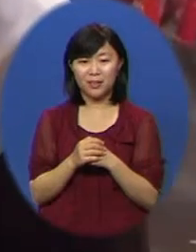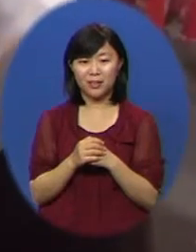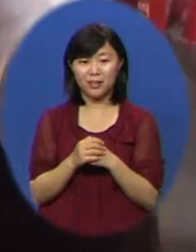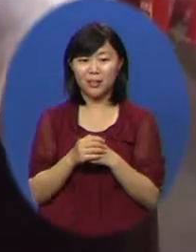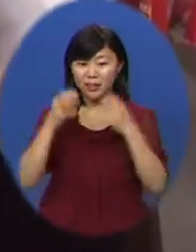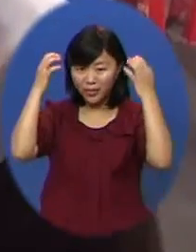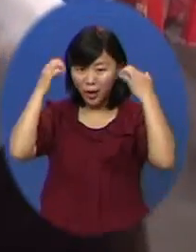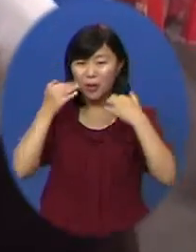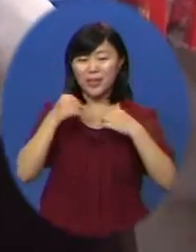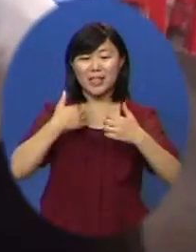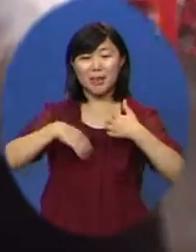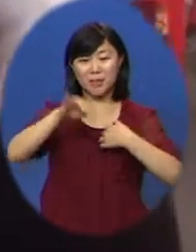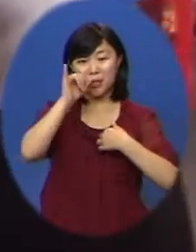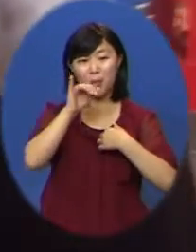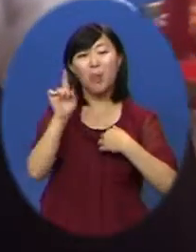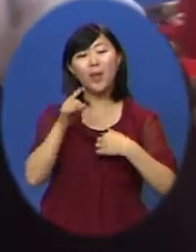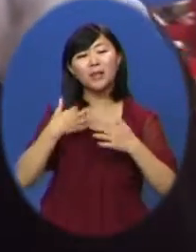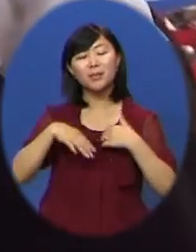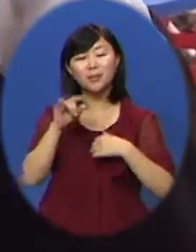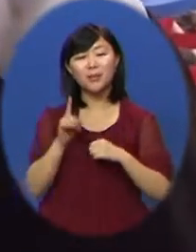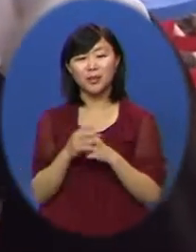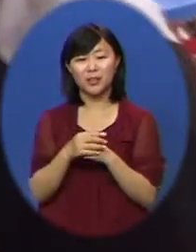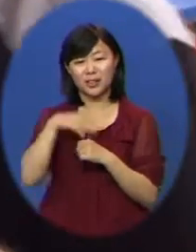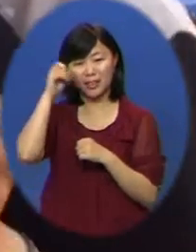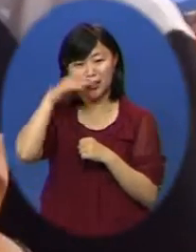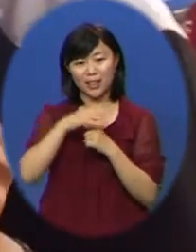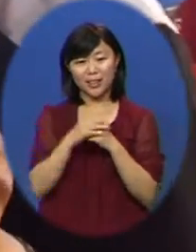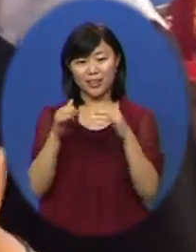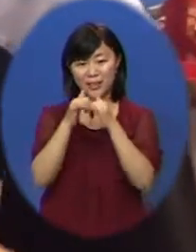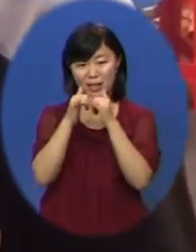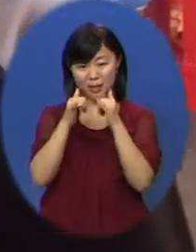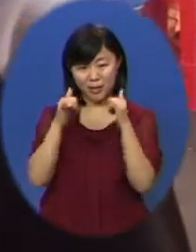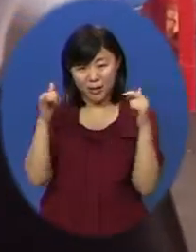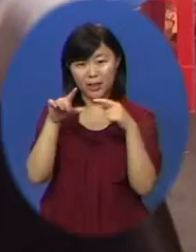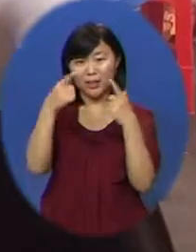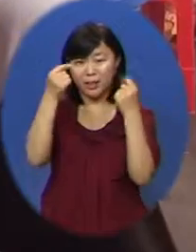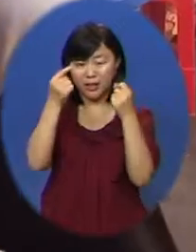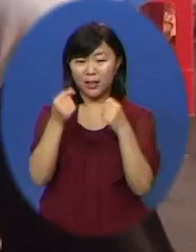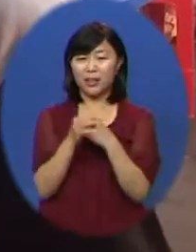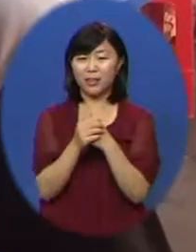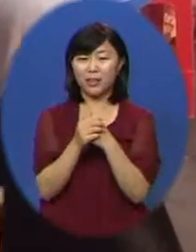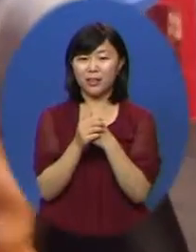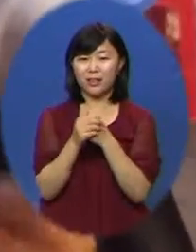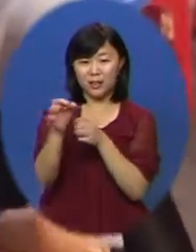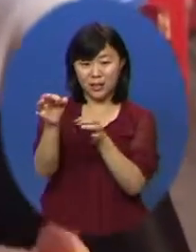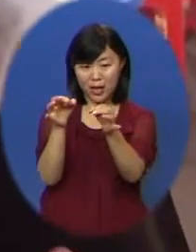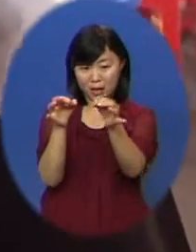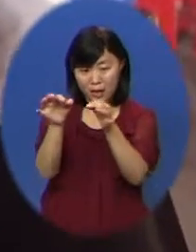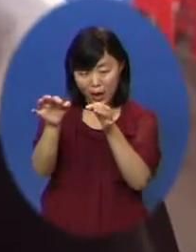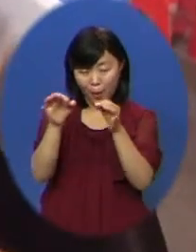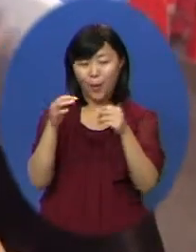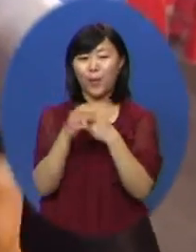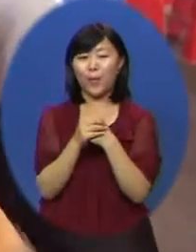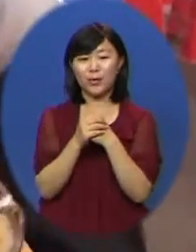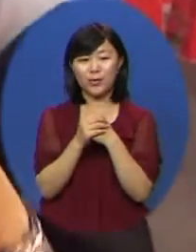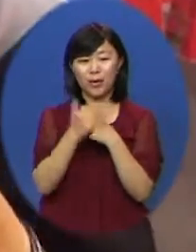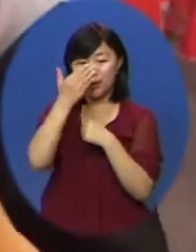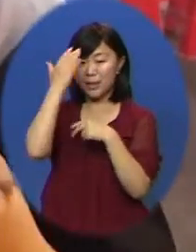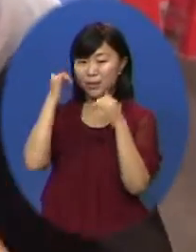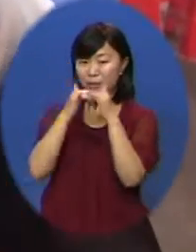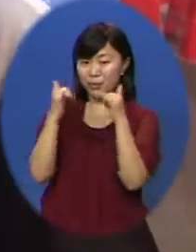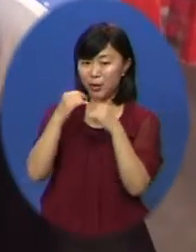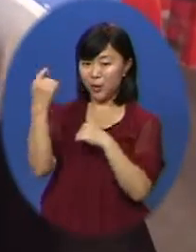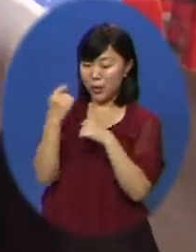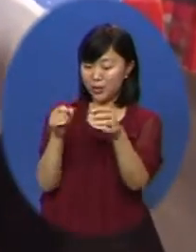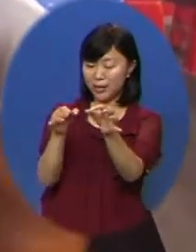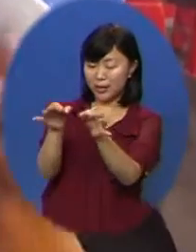더운데 재밌어요. 뭐가 제일 재밌어요? 그냥 사람들이 이렇게 막 장사하고 이제 또 젊은